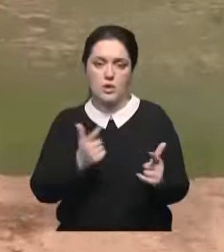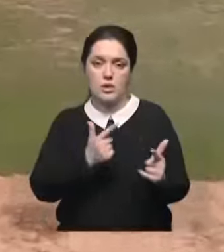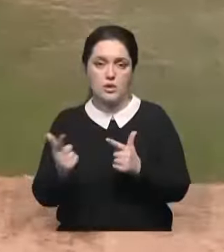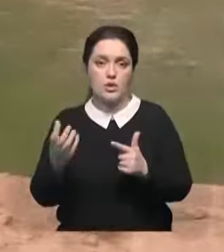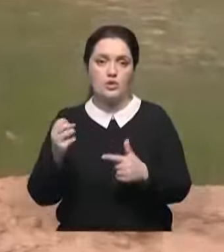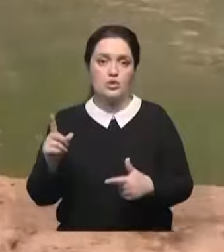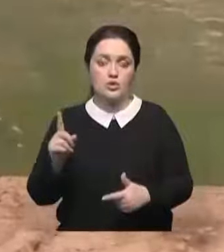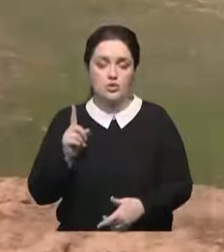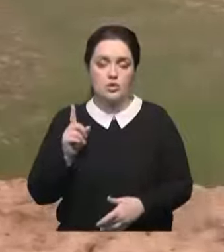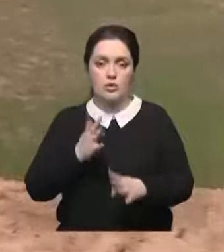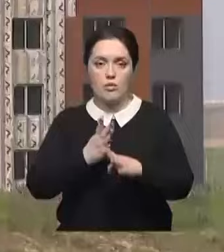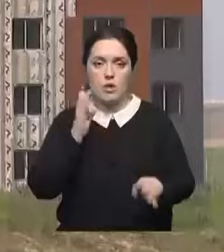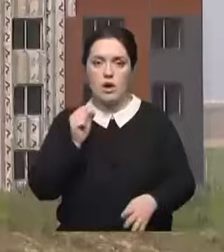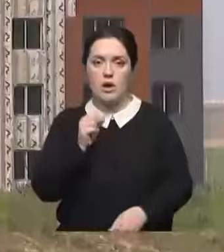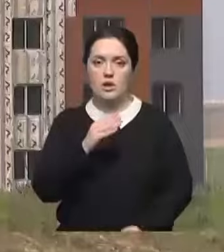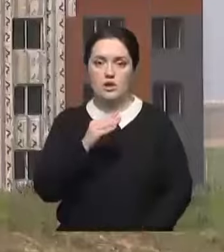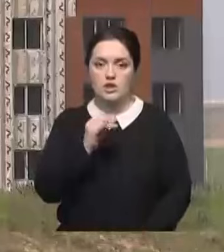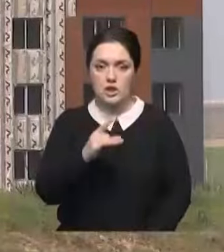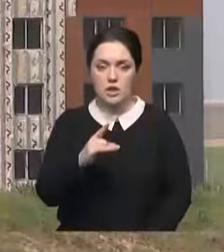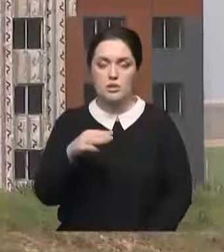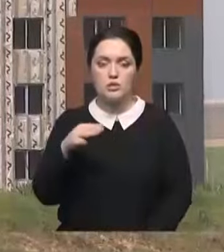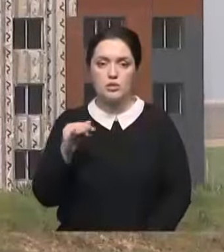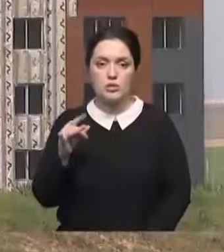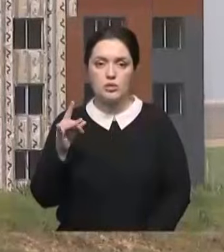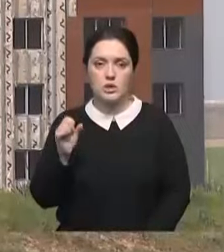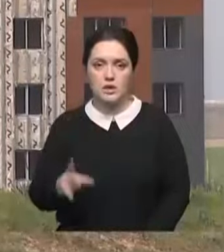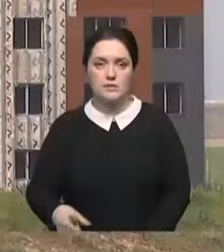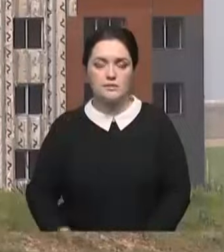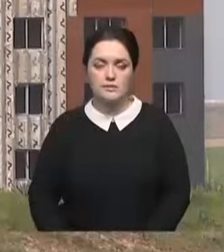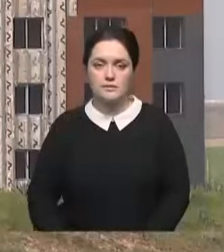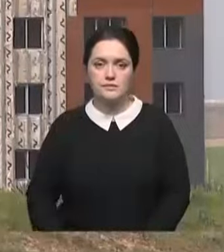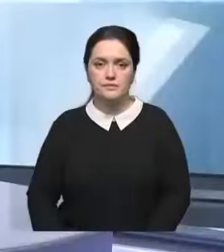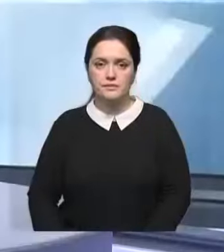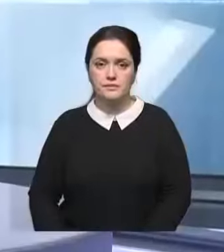Акжар и Туран. Катерина Попкова, Шымкент, 24 КЗ.